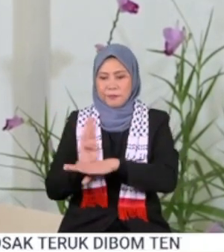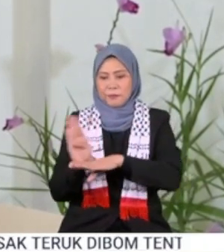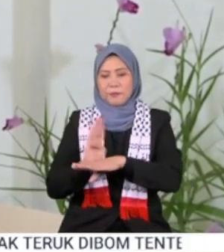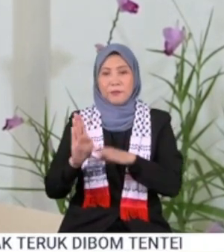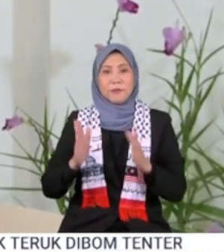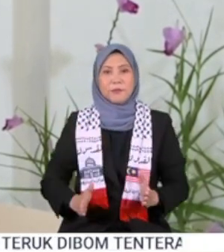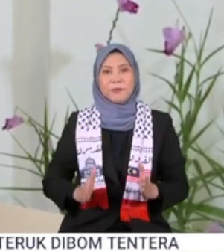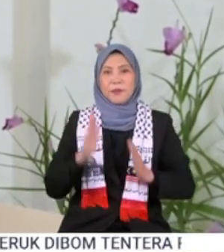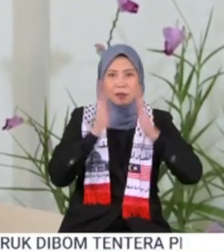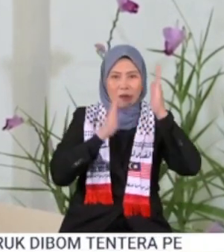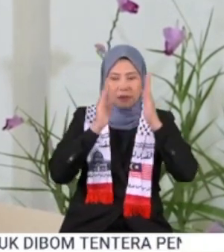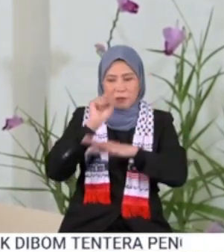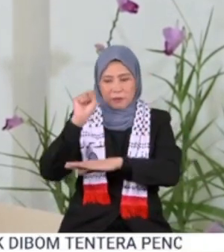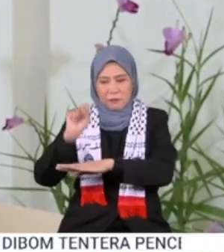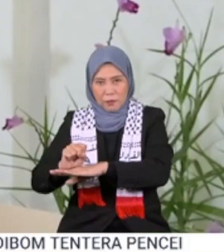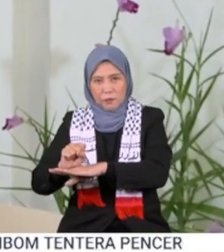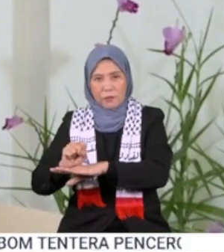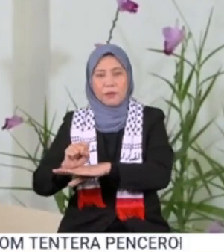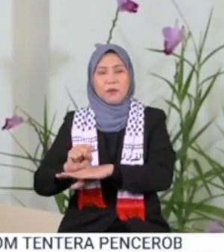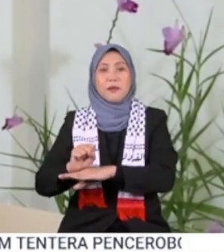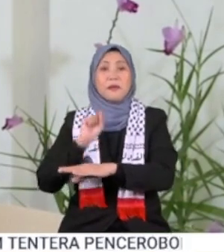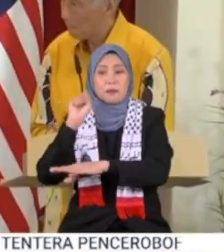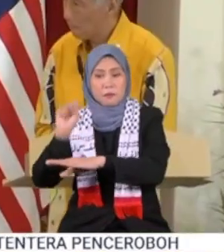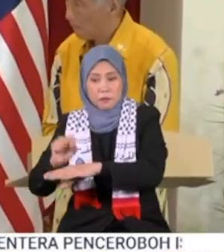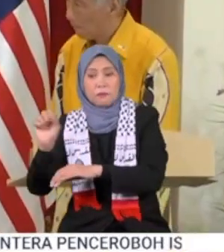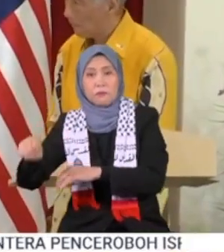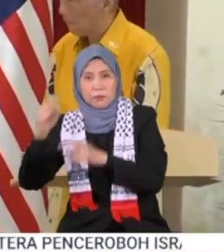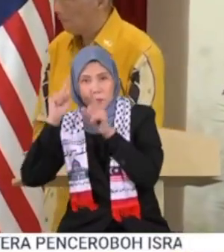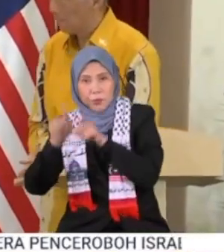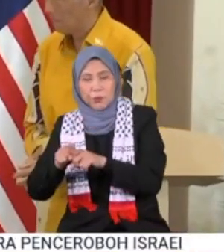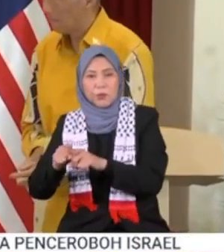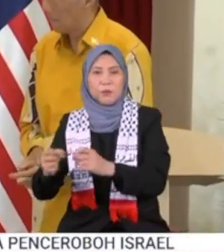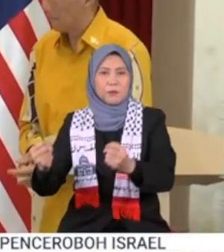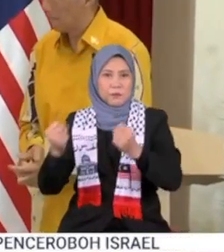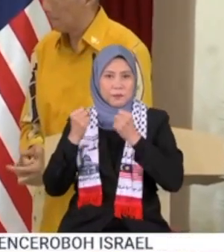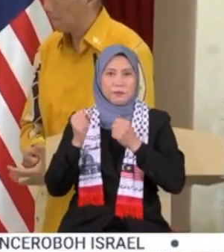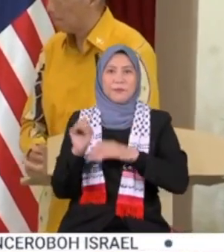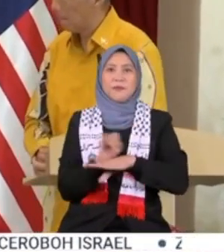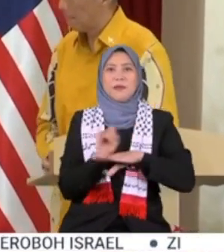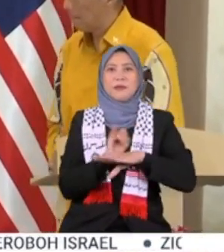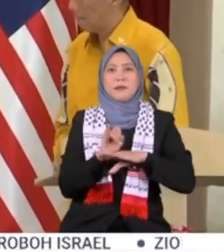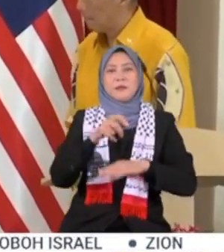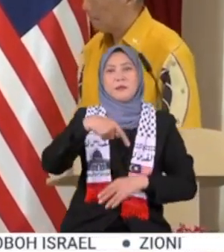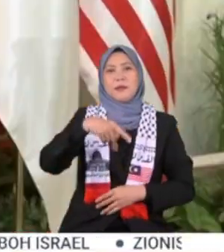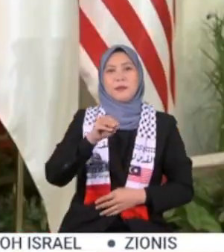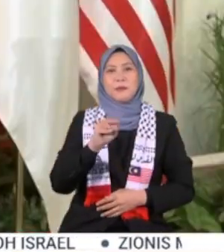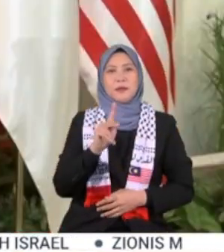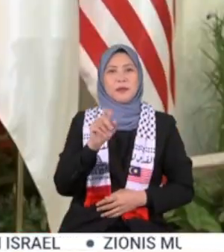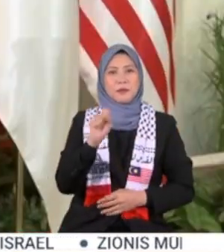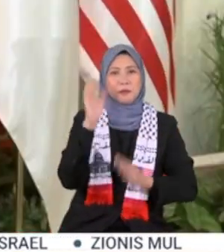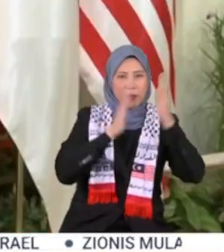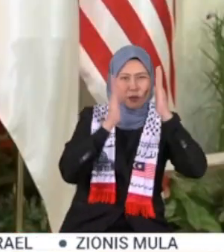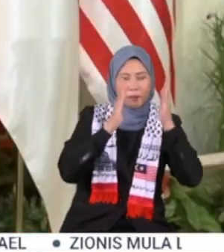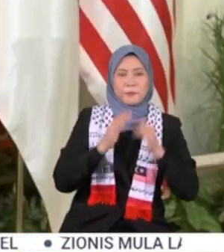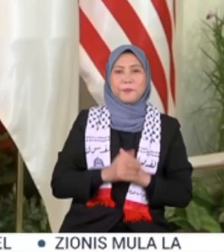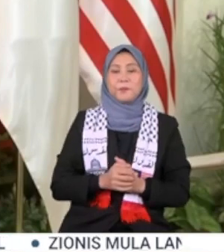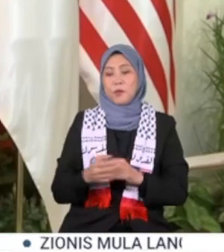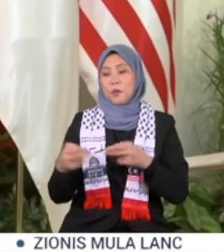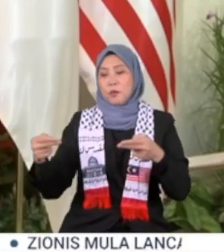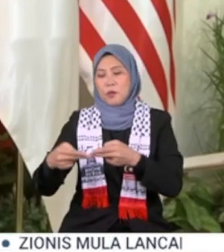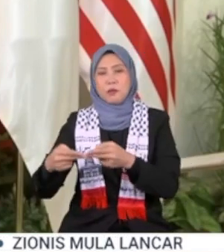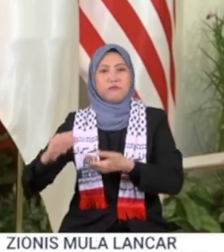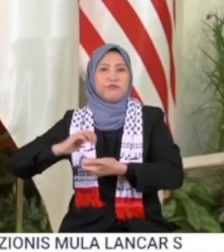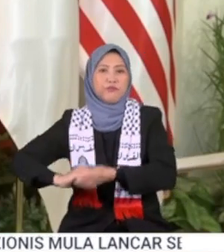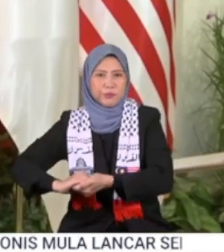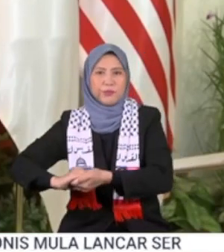dua Hala Malaysia dan Singapura Singapura bersetuju membantu memperkukuh industri pmks Malaysia baik hubungan akrab Malaysia dan